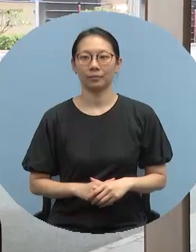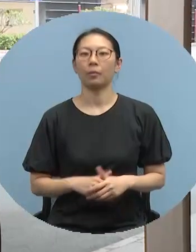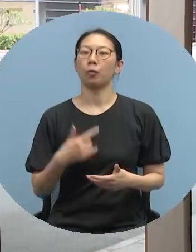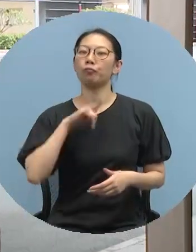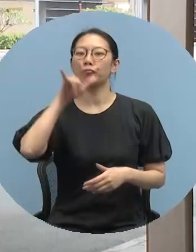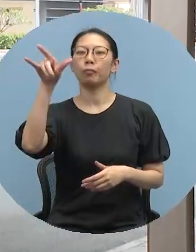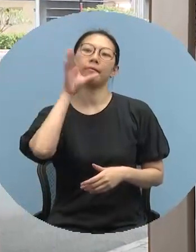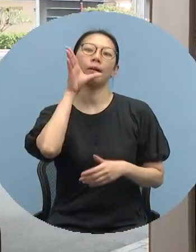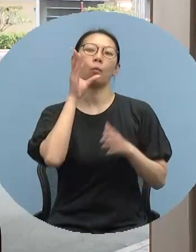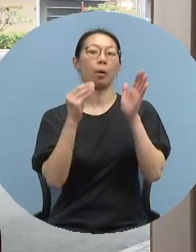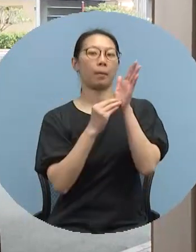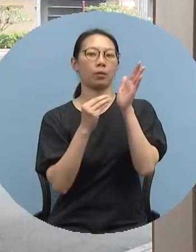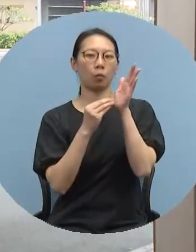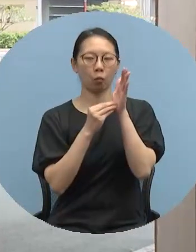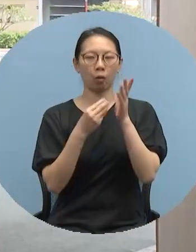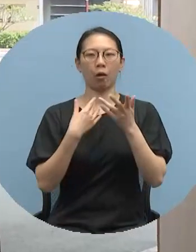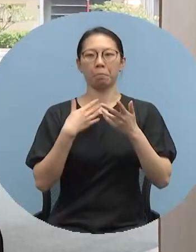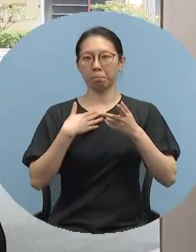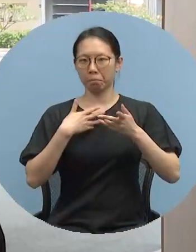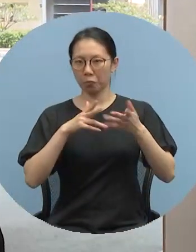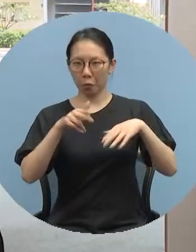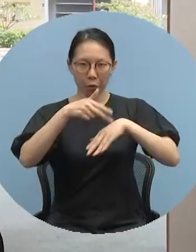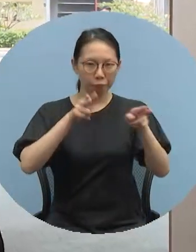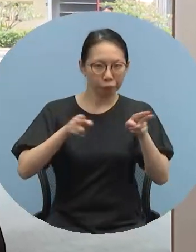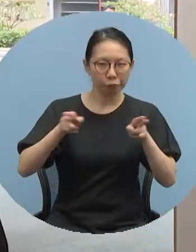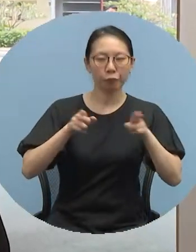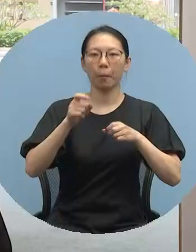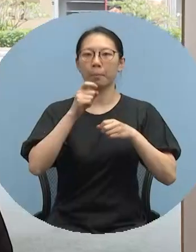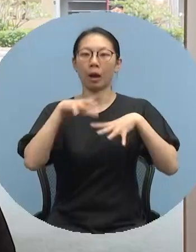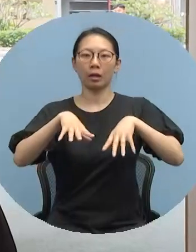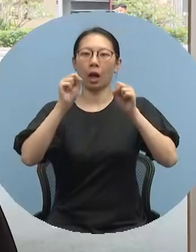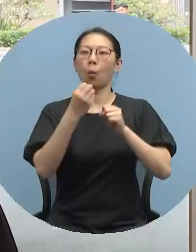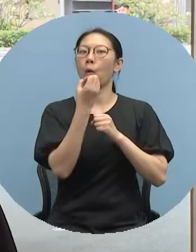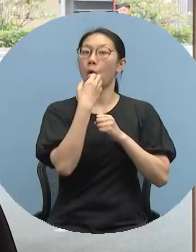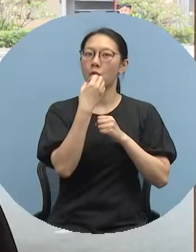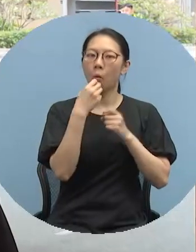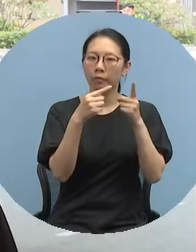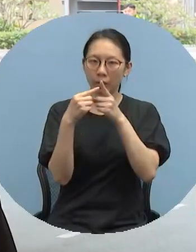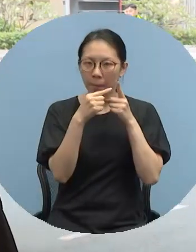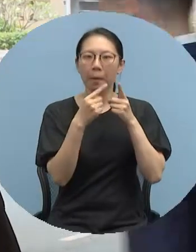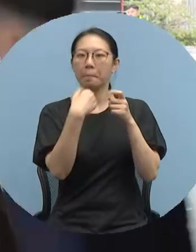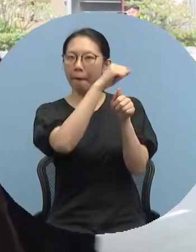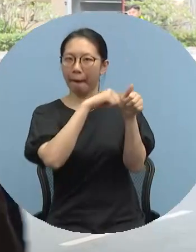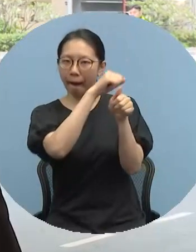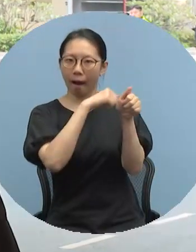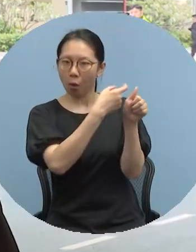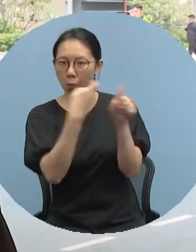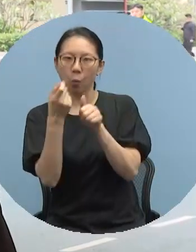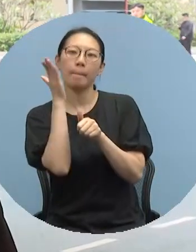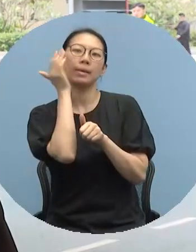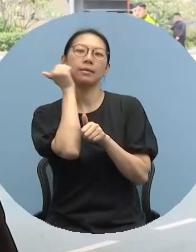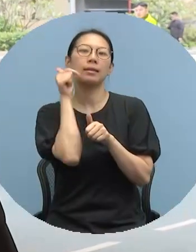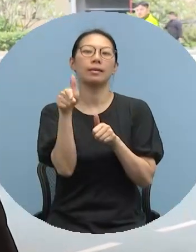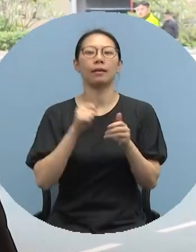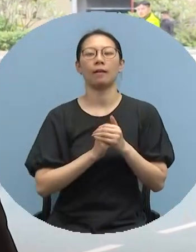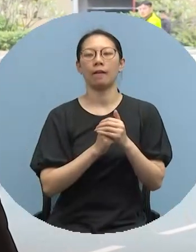係去咗泰國嘅曼谷，係統籌咗一個咧係營救我哋香港被誘騙到去緬甸